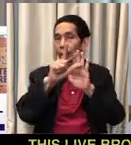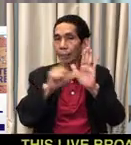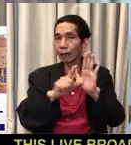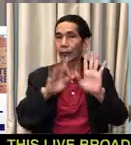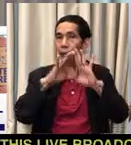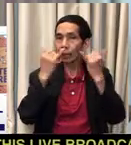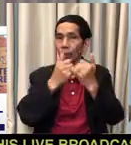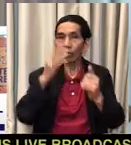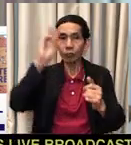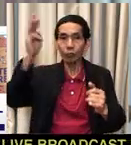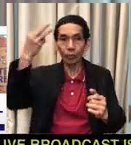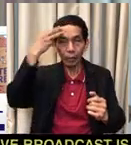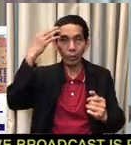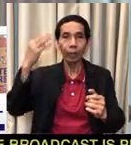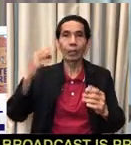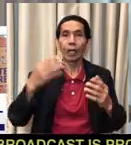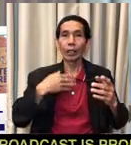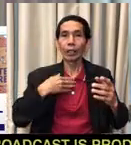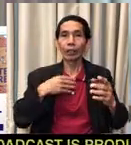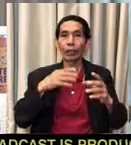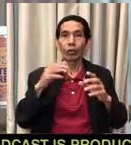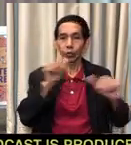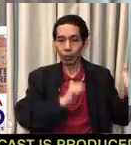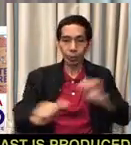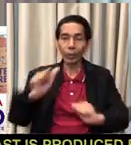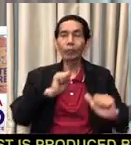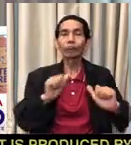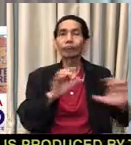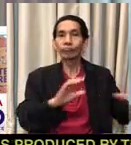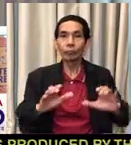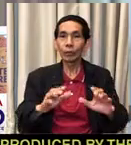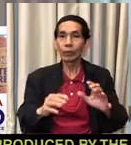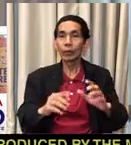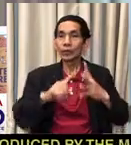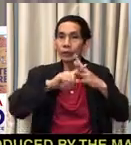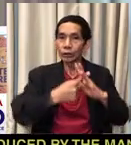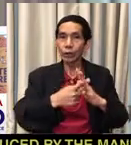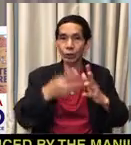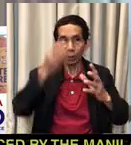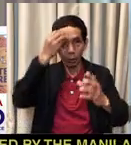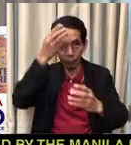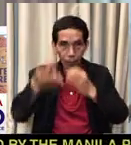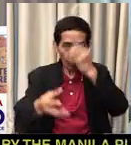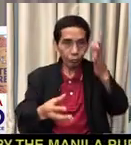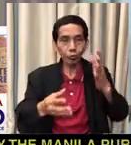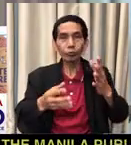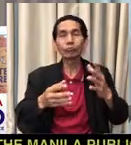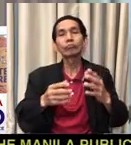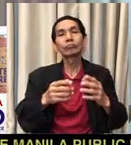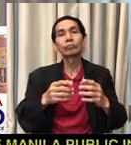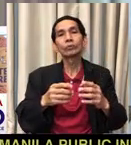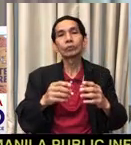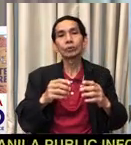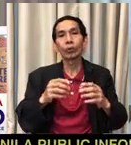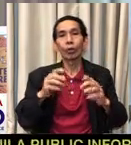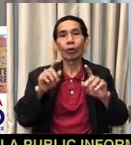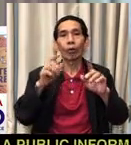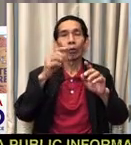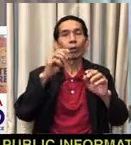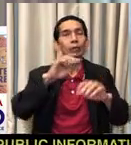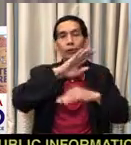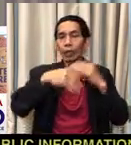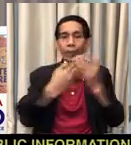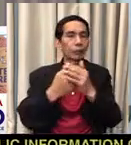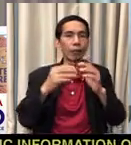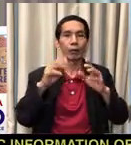sa barangay bureau, nagkandak kagad tayo ng initial information drive sa mga barangay sa